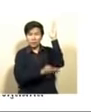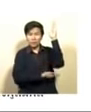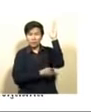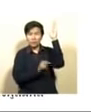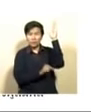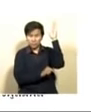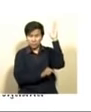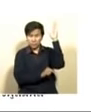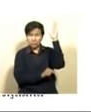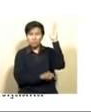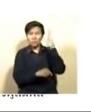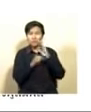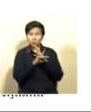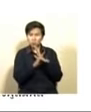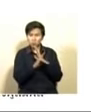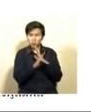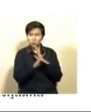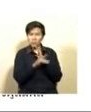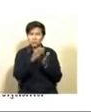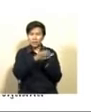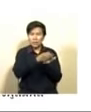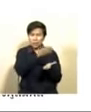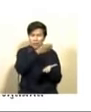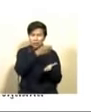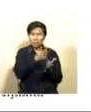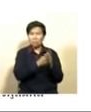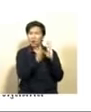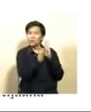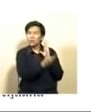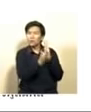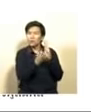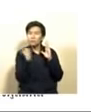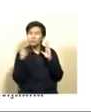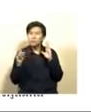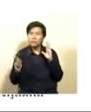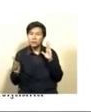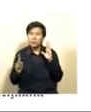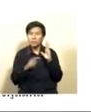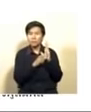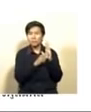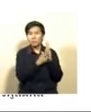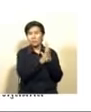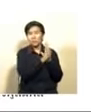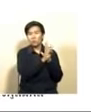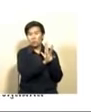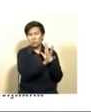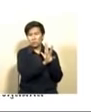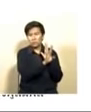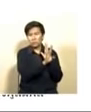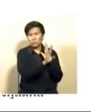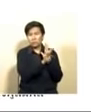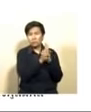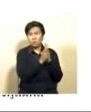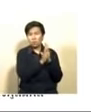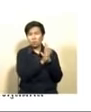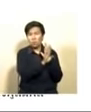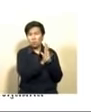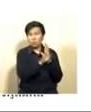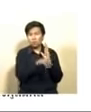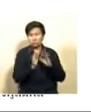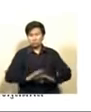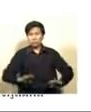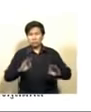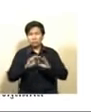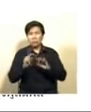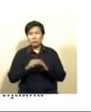ราชธานีซึ่งเป็นประวัติที่สัมผัสกับผู้ป่วยที่อยู่ในสนามมวยมานะครับตรงนี้ก็